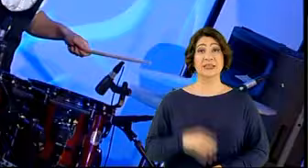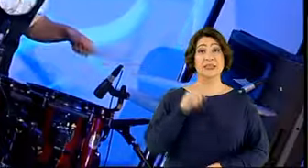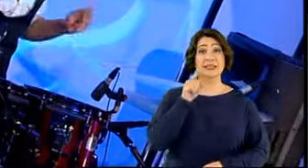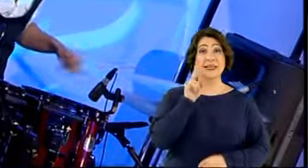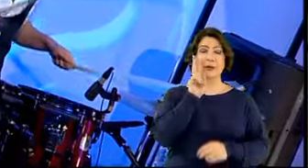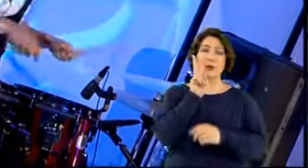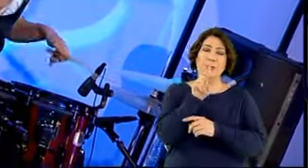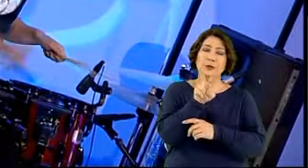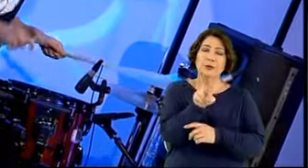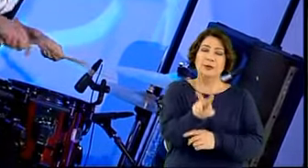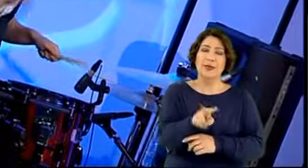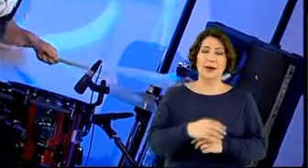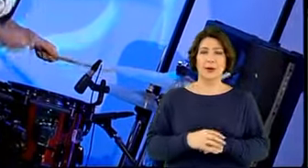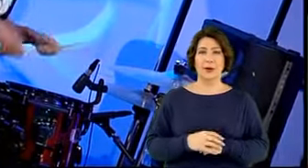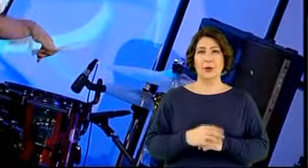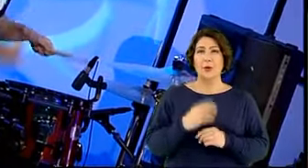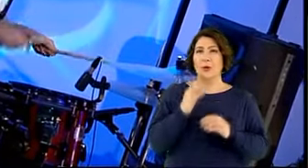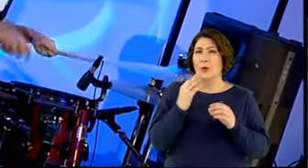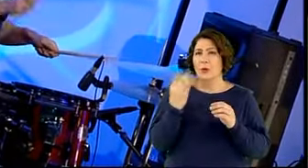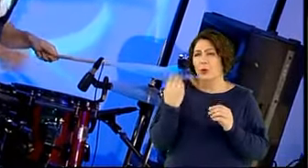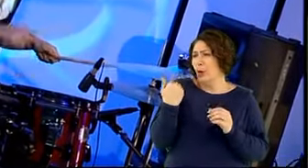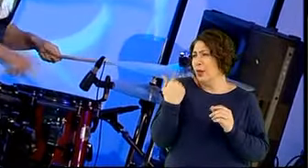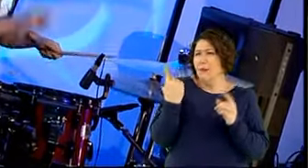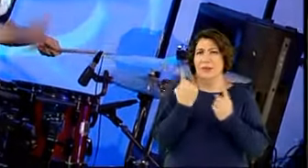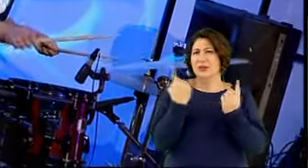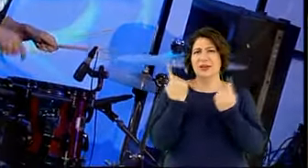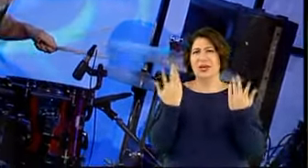Seni görünce yokladı birden